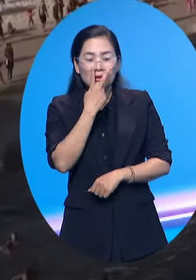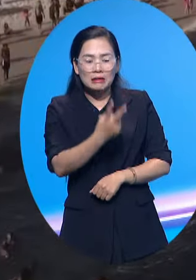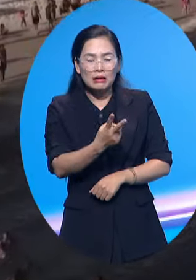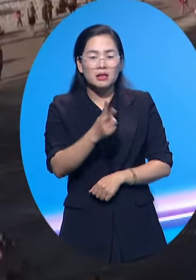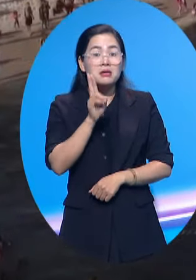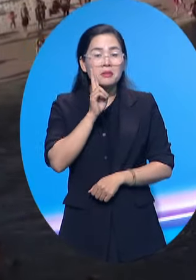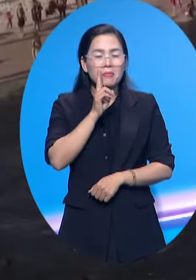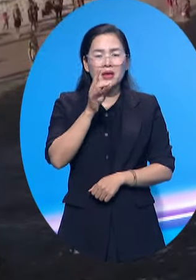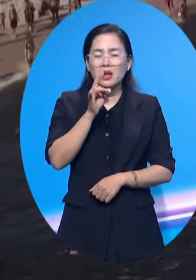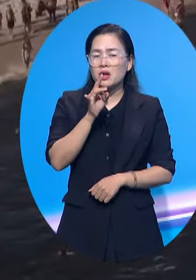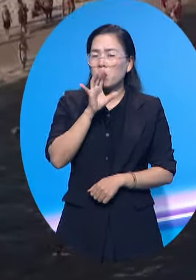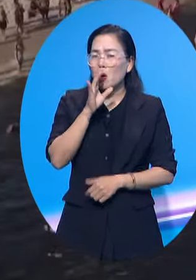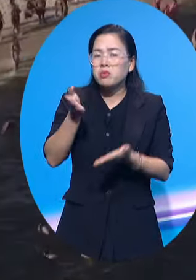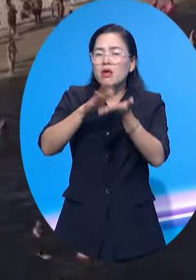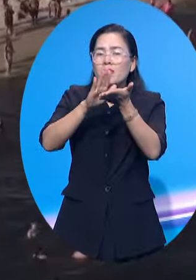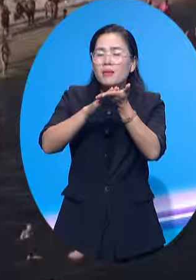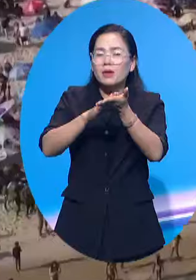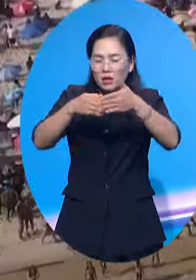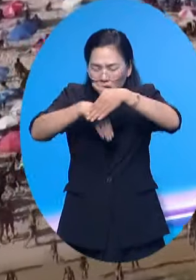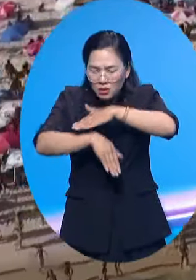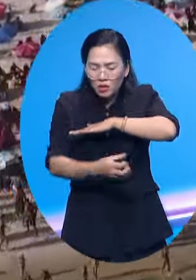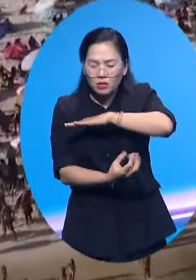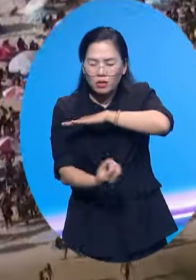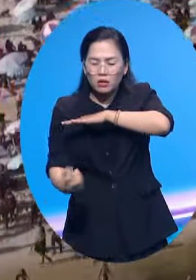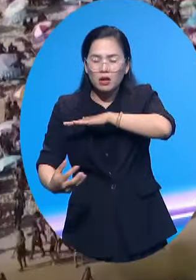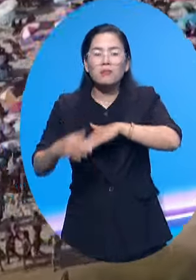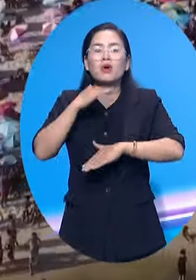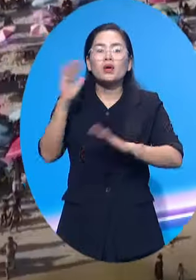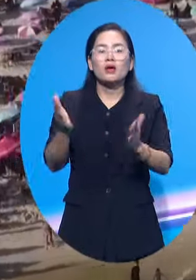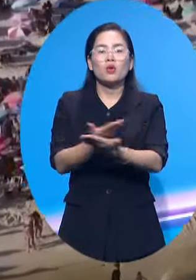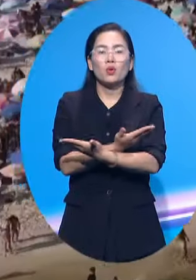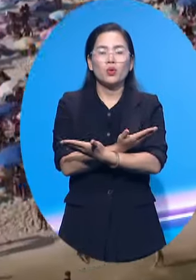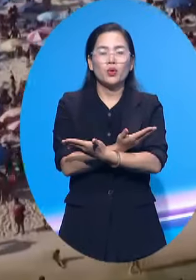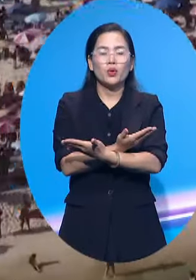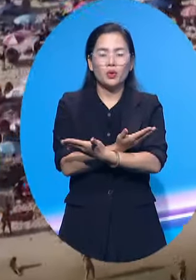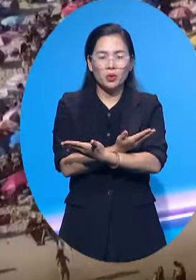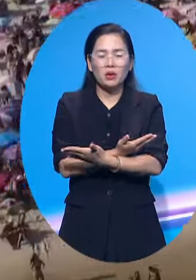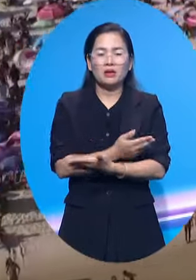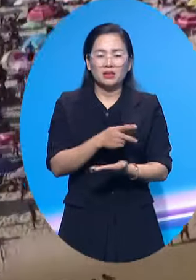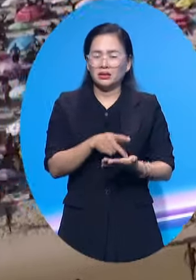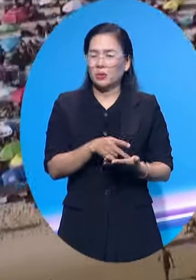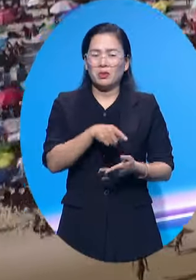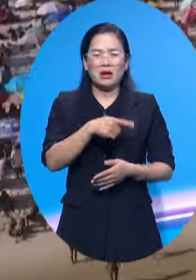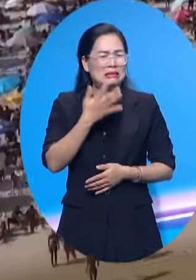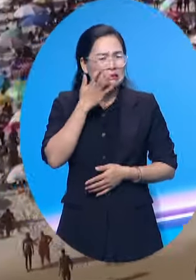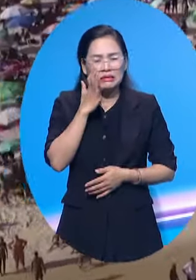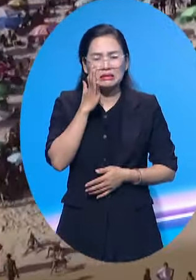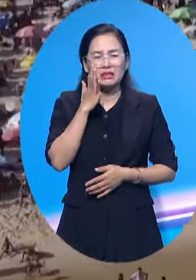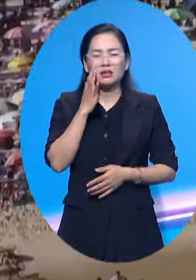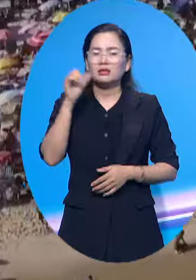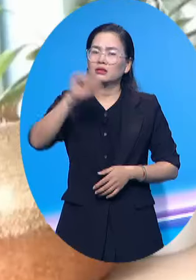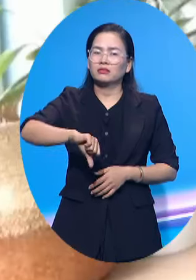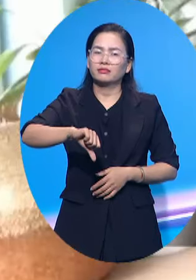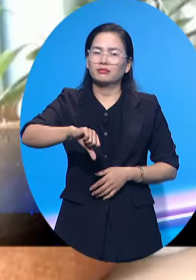ấm lên có thể đang khiến các rạn san hô bị tẩy trắng ở Nam Bán Cầu, và đây có thể là sự kiện tồi tệ nhất trong lịch sử hành